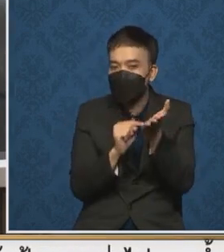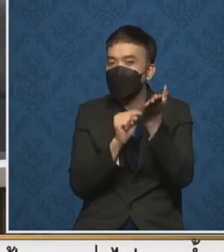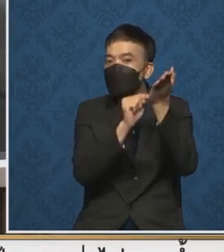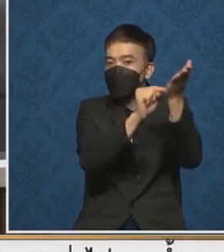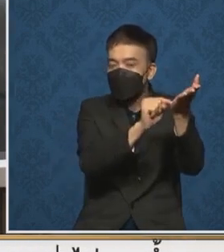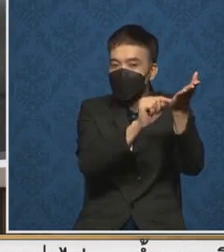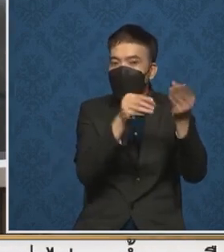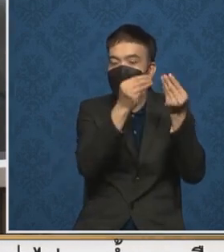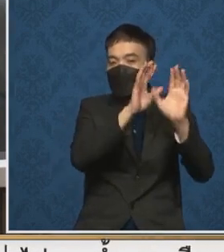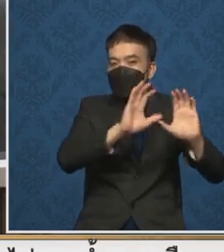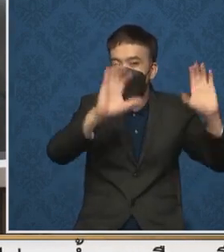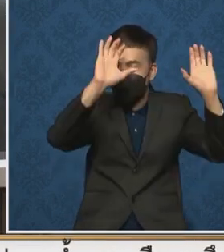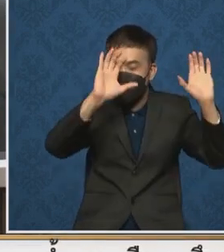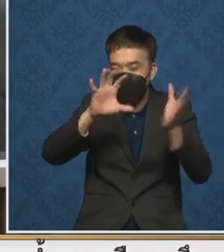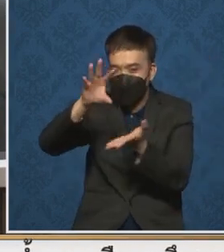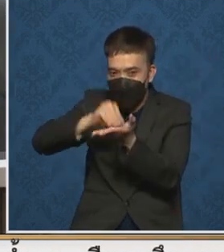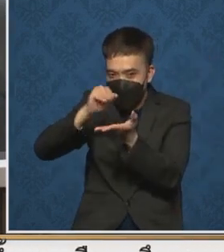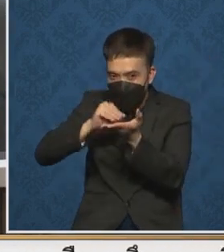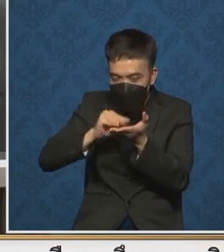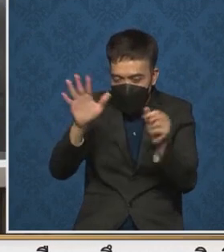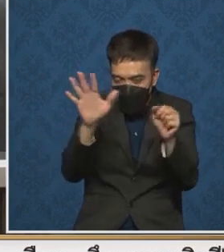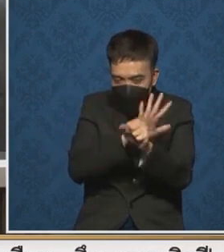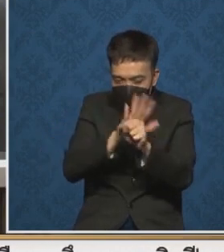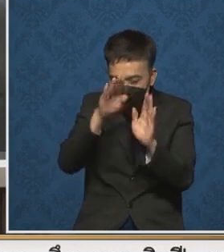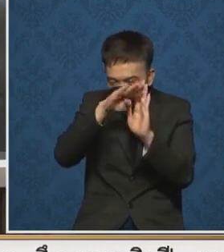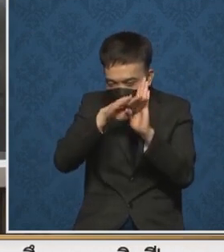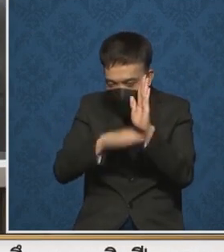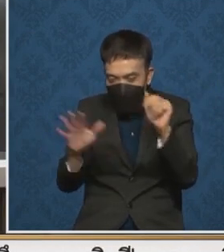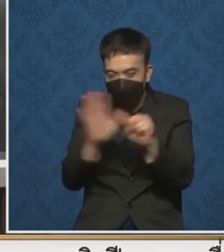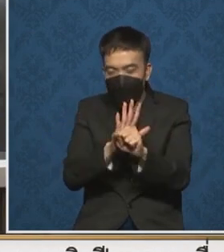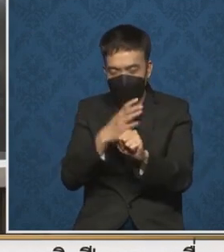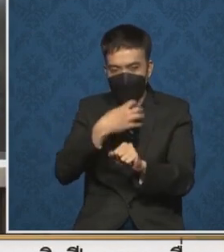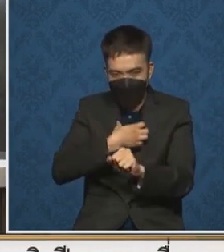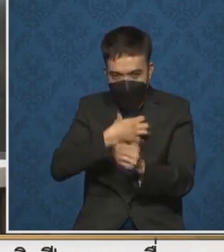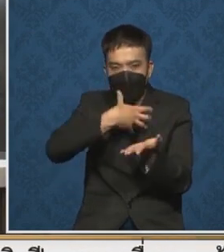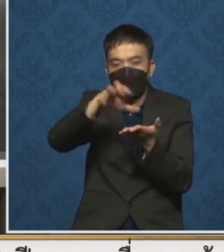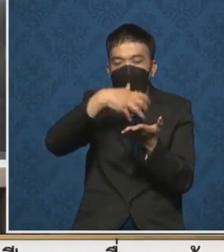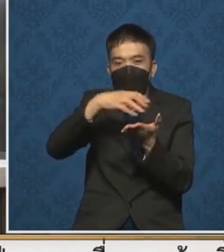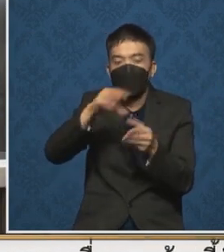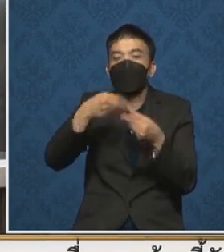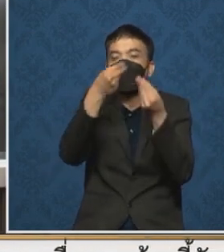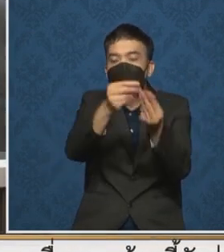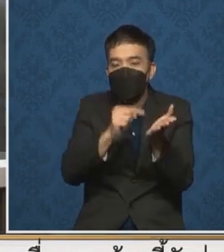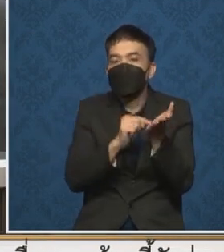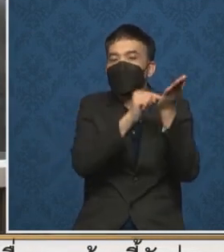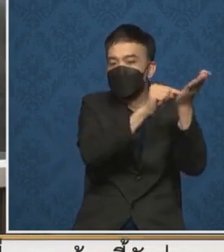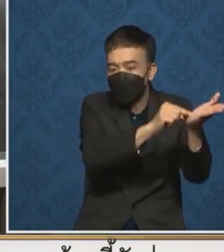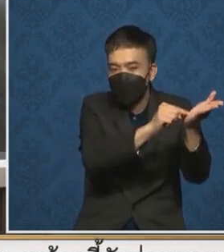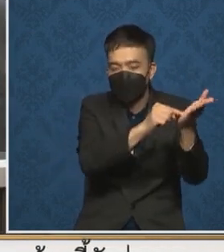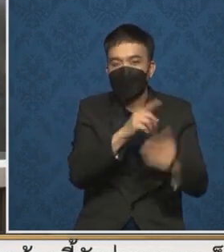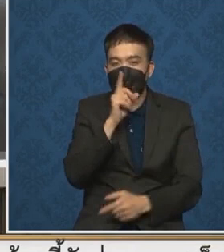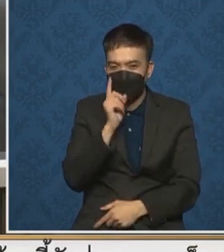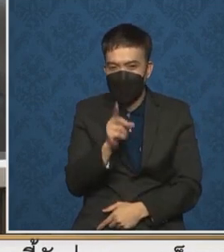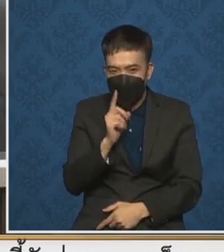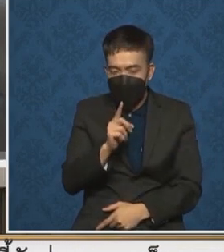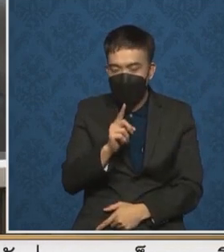าล มีข้อมูลได้รอบด้านแล้วในฝ่ามเป็จิก็คือ หลายอยางที่มันอะไร